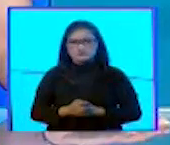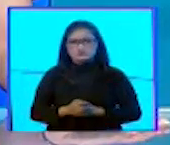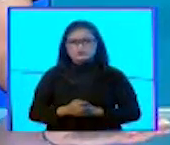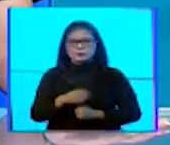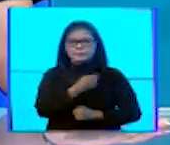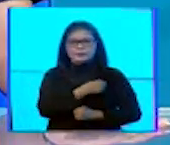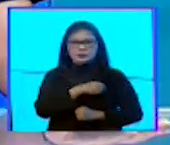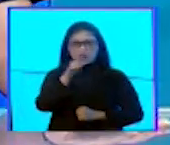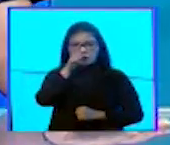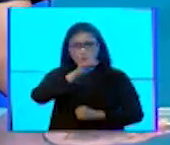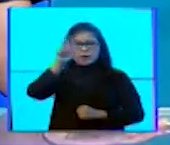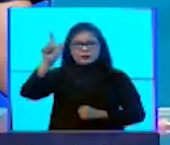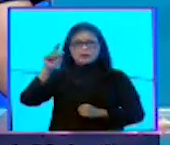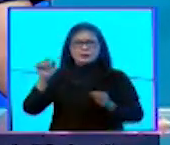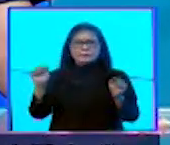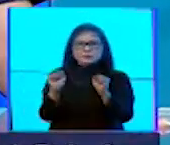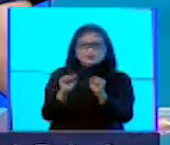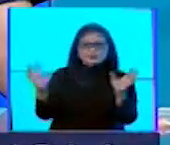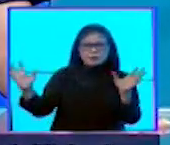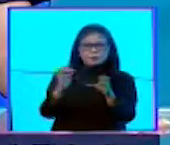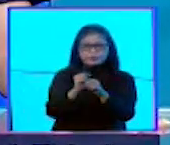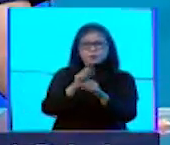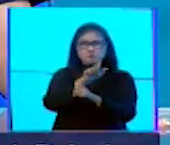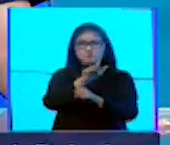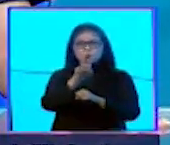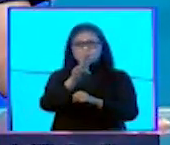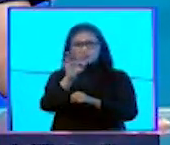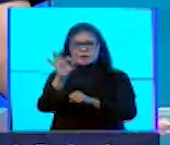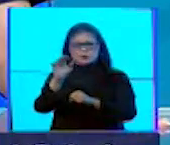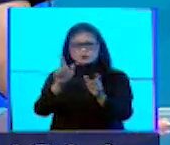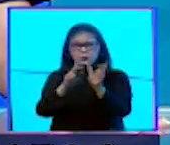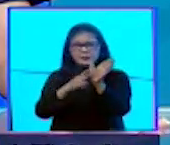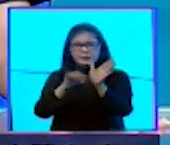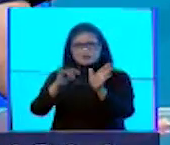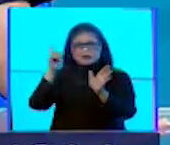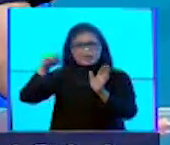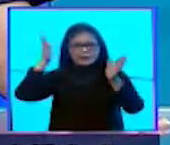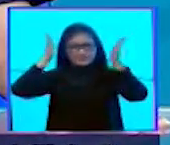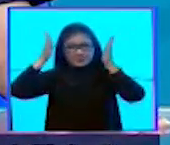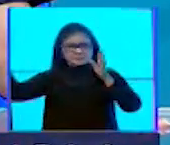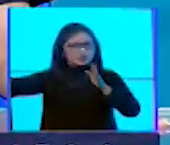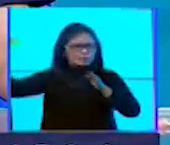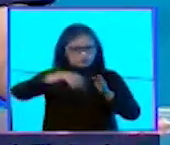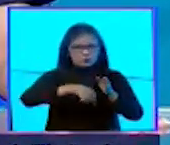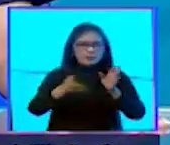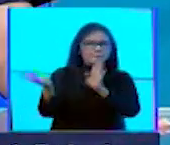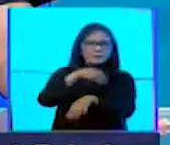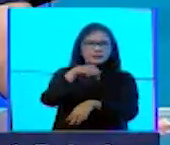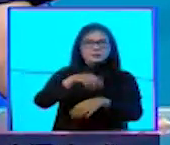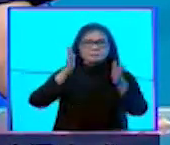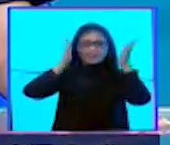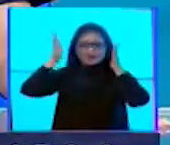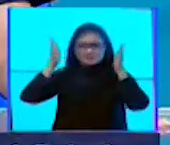Pemirsa, Kementerian Luar Negeri akan mempercepat pemulangan 7.200 WNI yang dideportasi pemerintah Malaysia di tengah kebijakan lockdown total Malaysia.